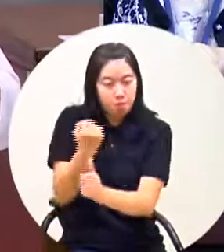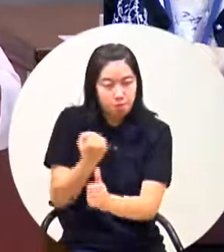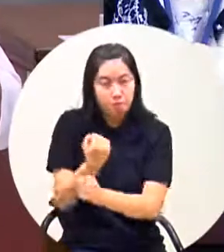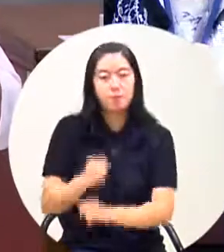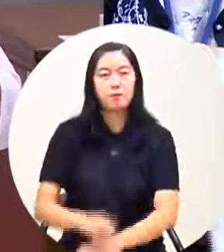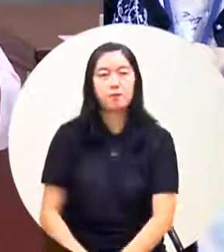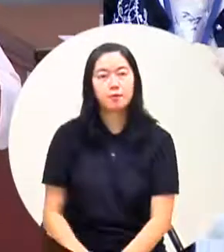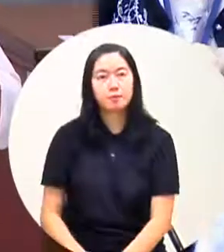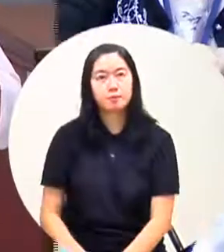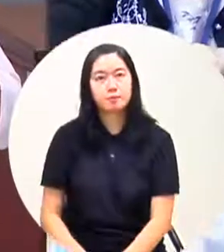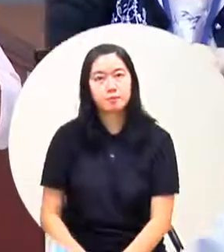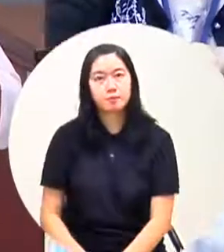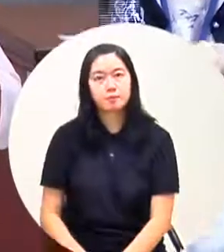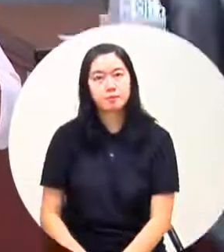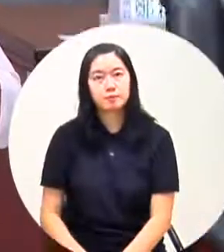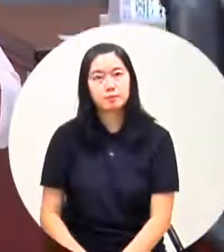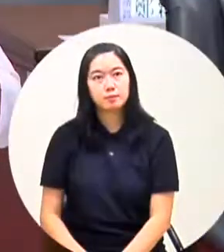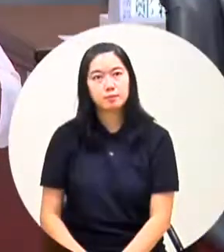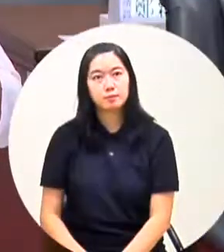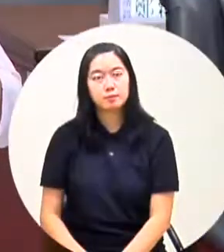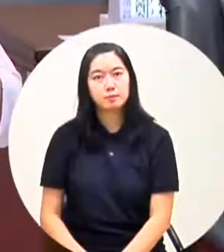插嘴。 谢。